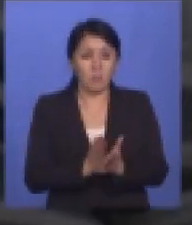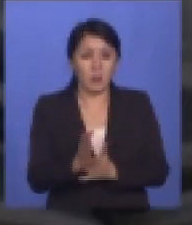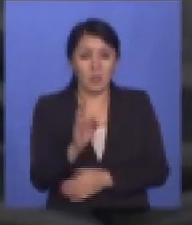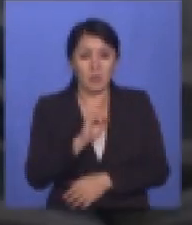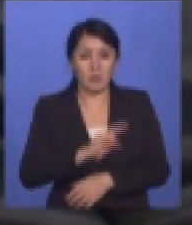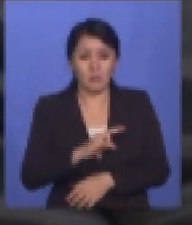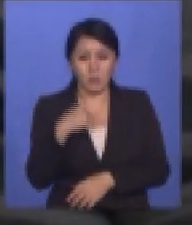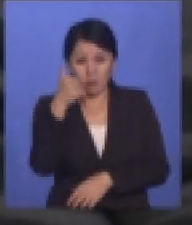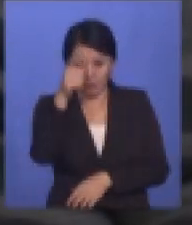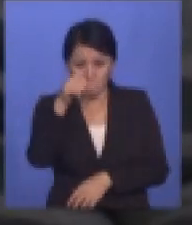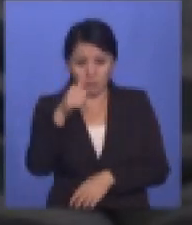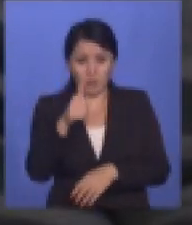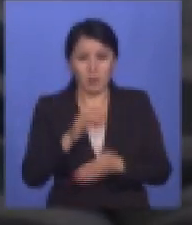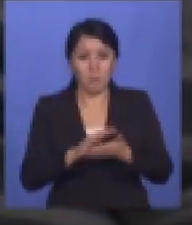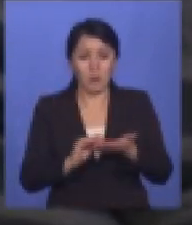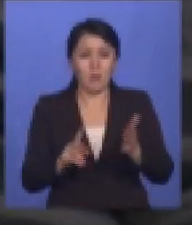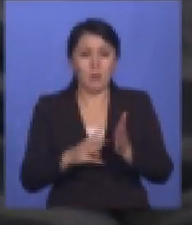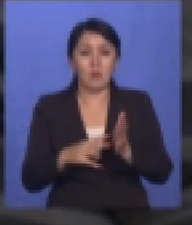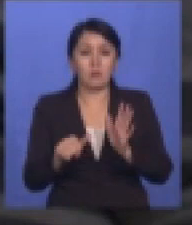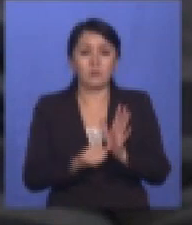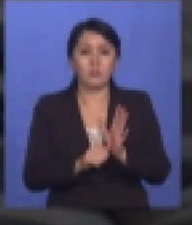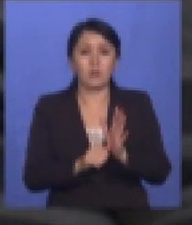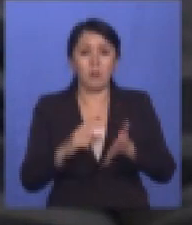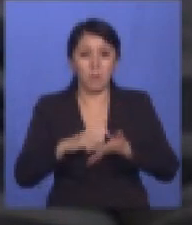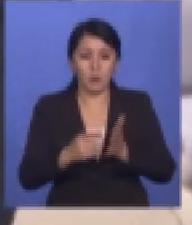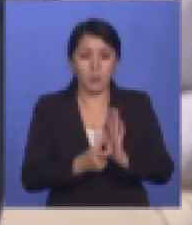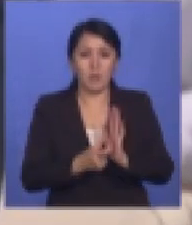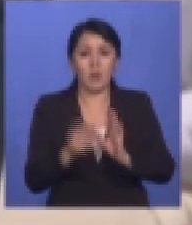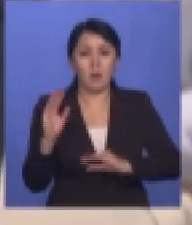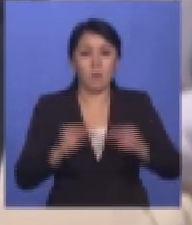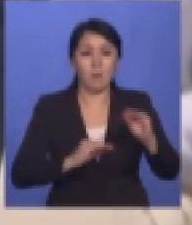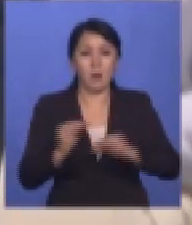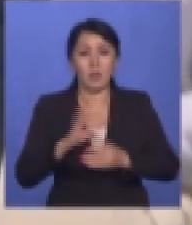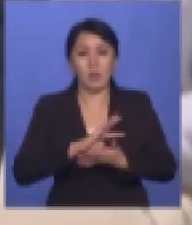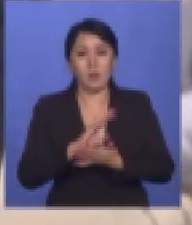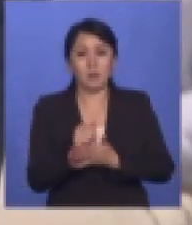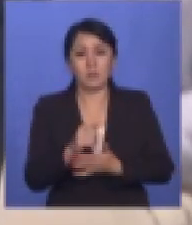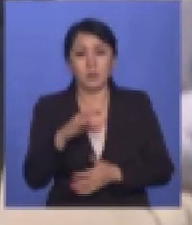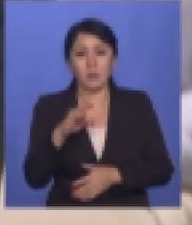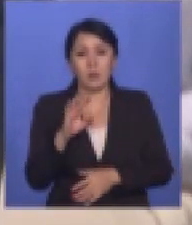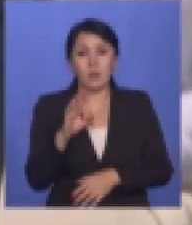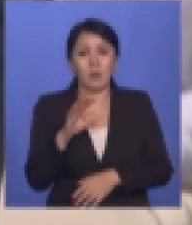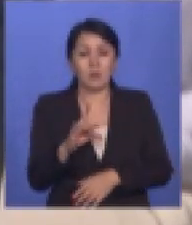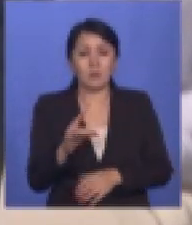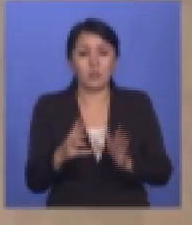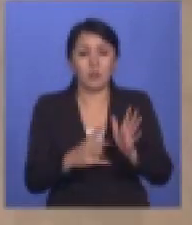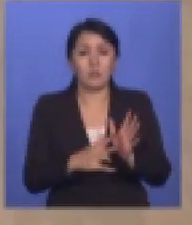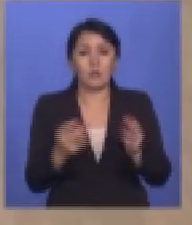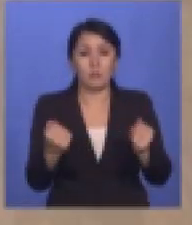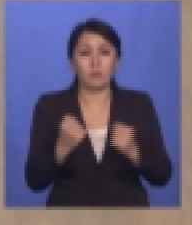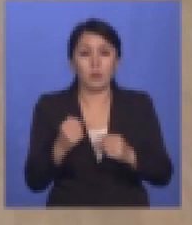биыл да жалғасын таппақ. 76 залды жабдықтау жоспарланып отыр. Оған қоса ангар үлгісіндегі 80 спорт